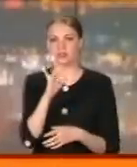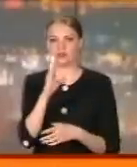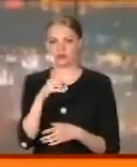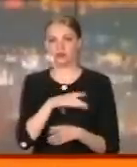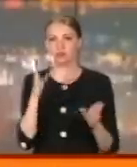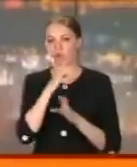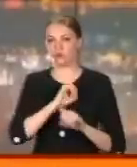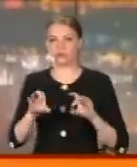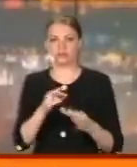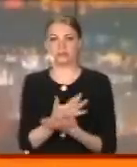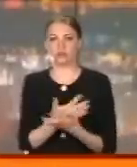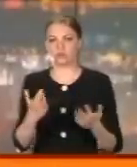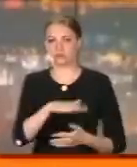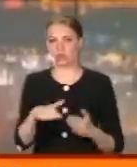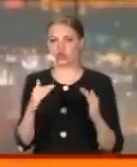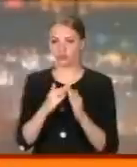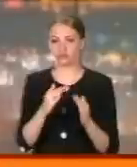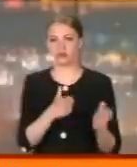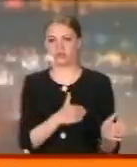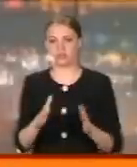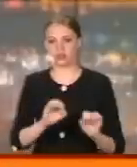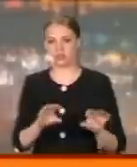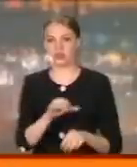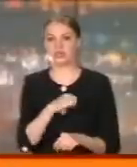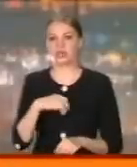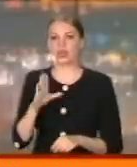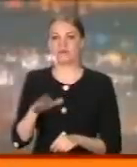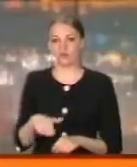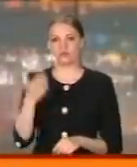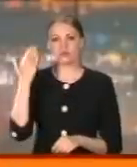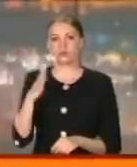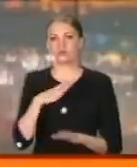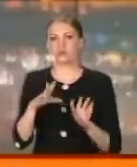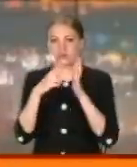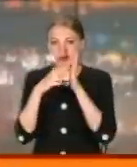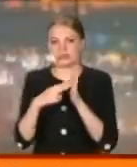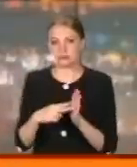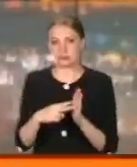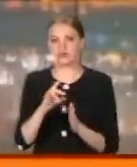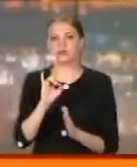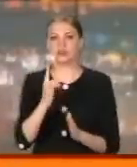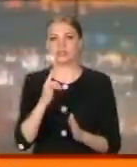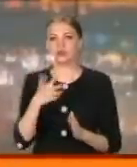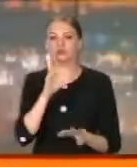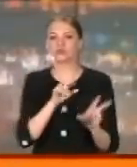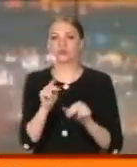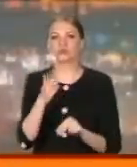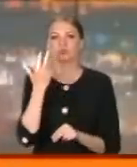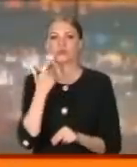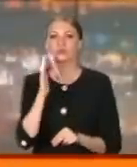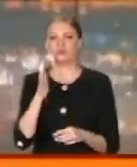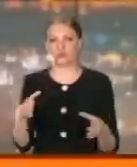доля розкидала по різних дитячих будинках та інтернатах. Наймолодшому Вові тоді було лише 7 місяців. Діти вже й не сподівались, що